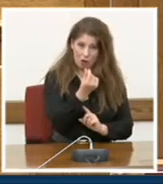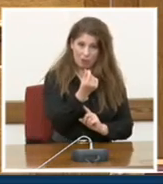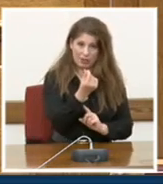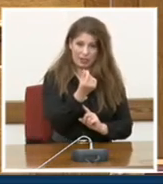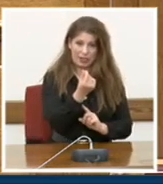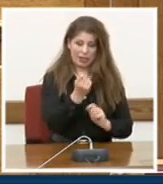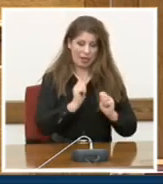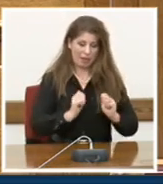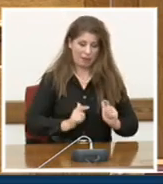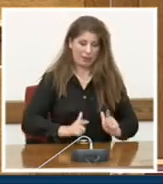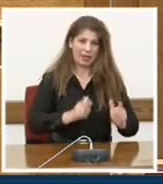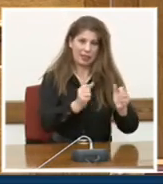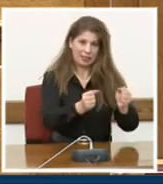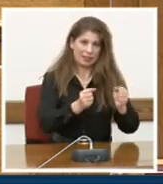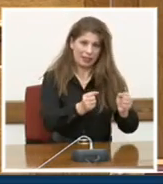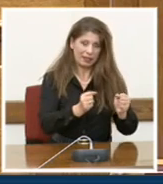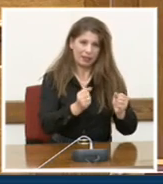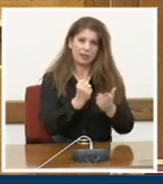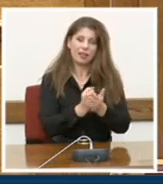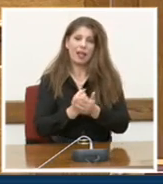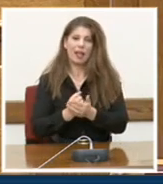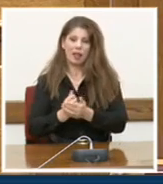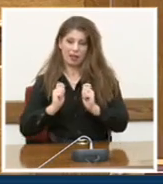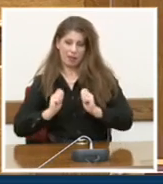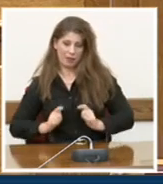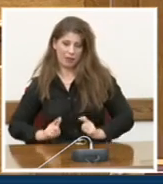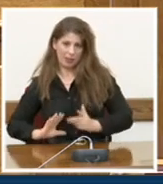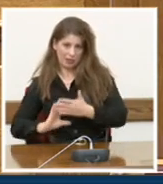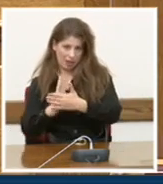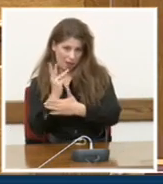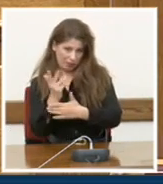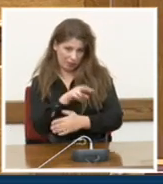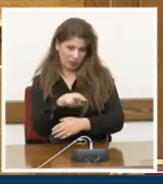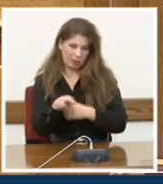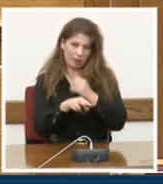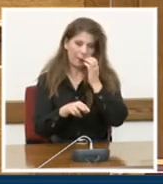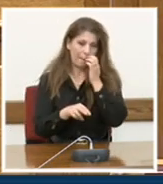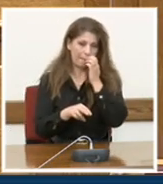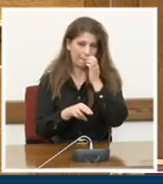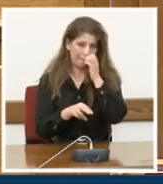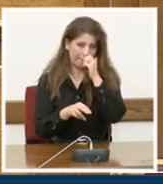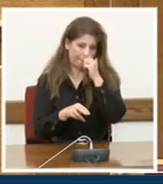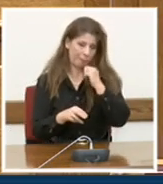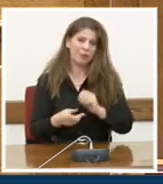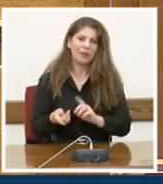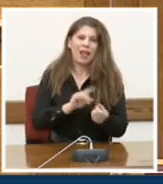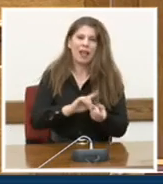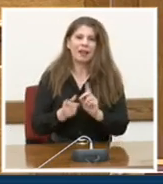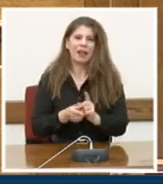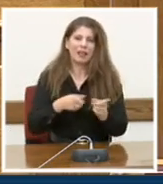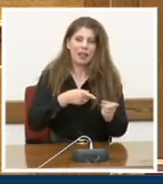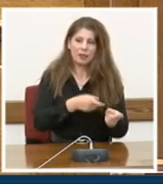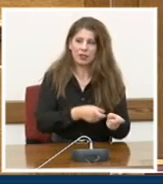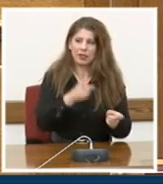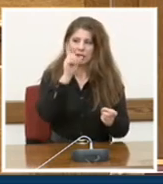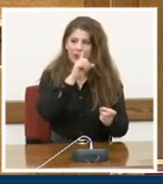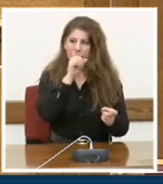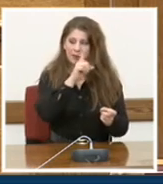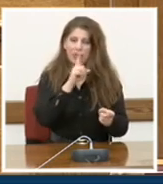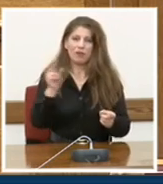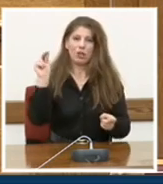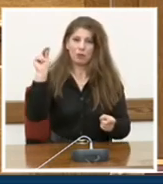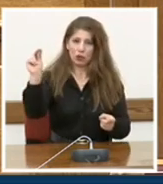και καπιταλιστικής ανάπτυξης. Ζήσαμε την αναλλαγή εκβιασμών και ψεύτικων υποσχέσεων